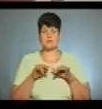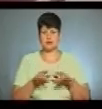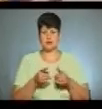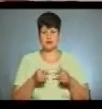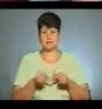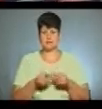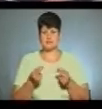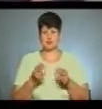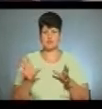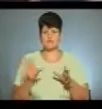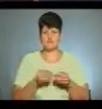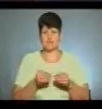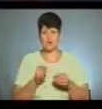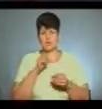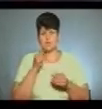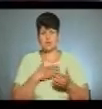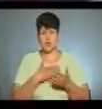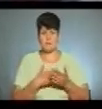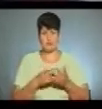кошти всеукраїнських громадських організацій.